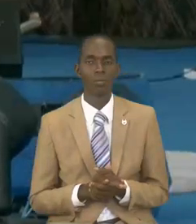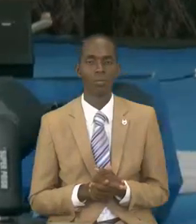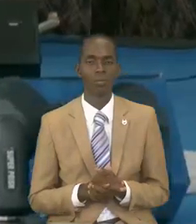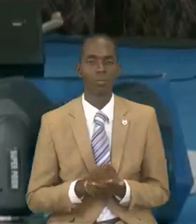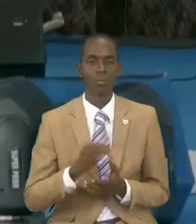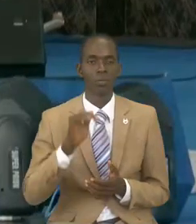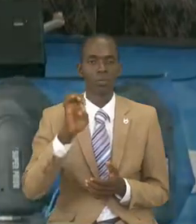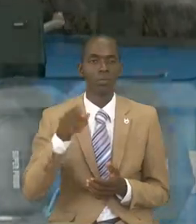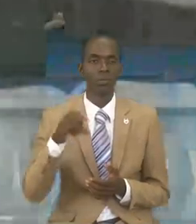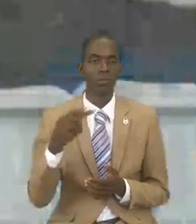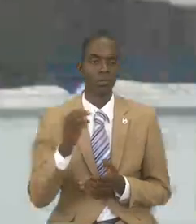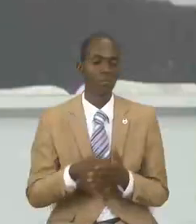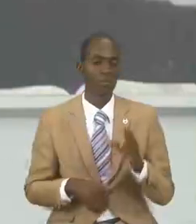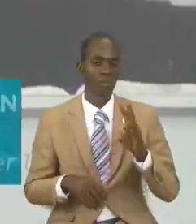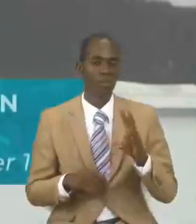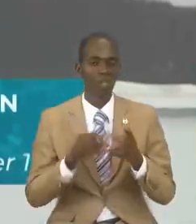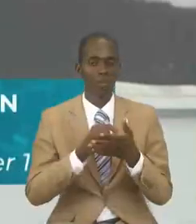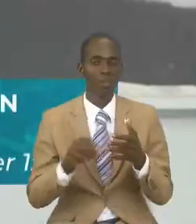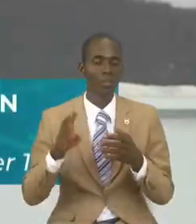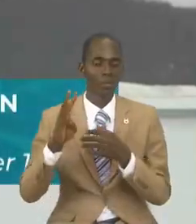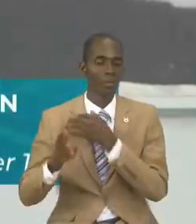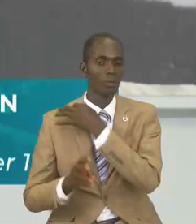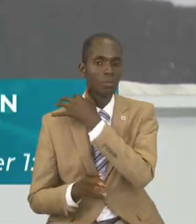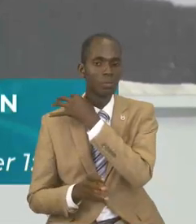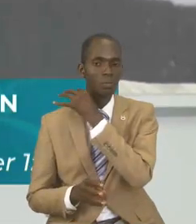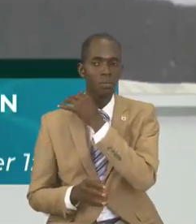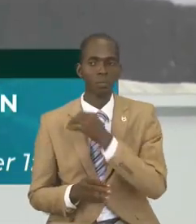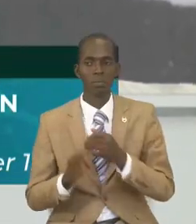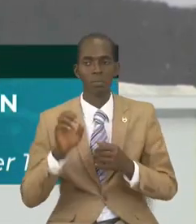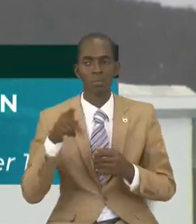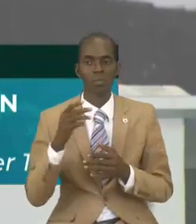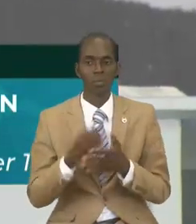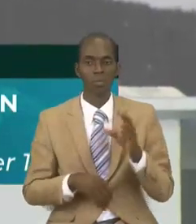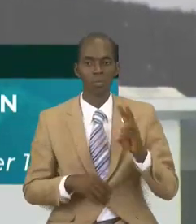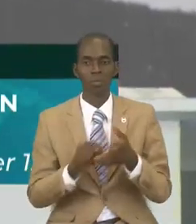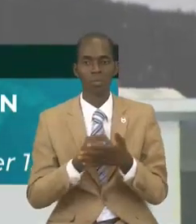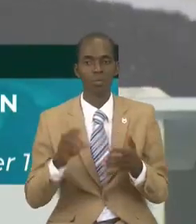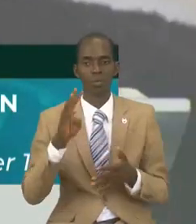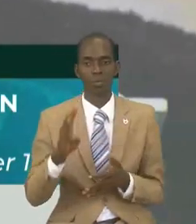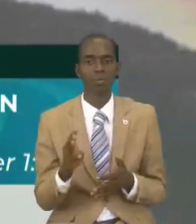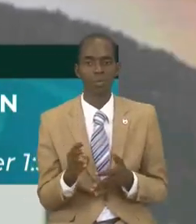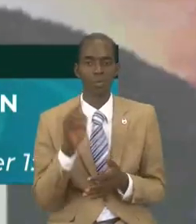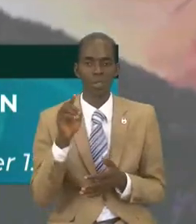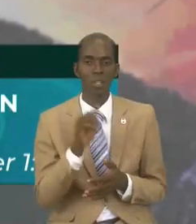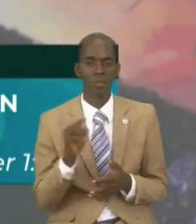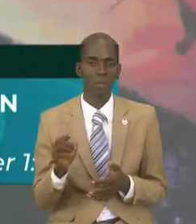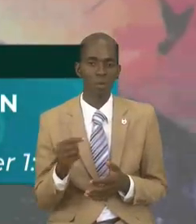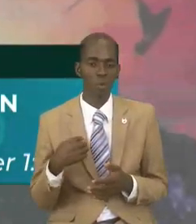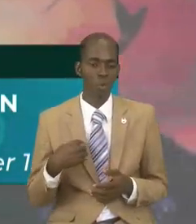Voyons chapitre 6, Romains 6, 4. Nous avons